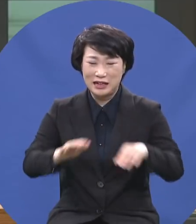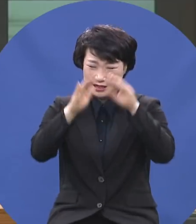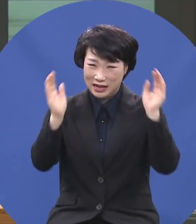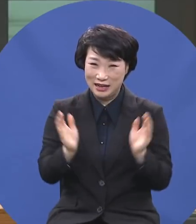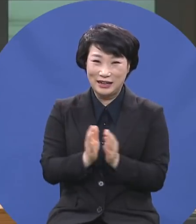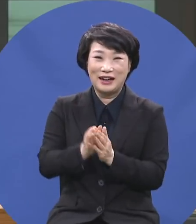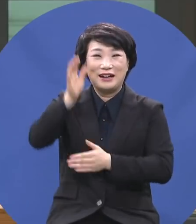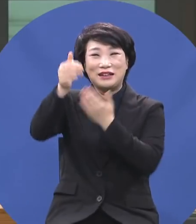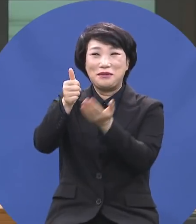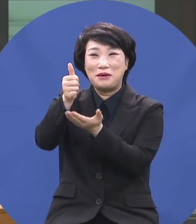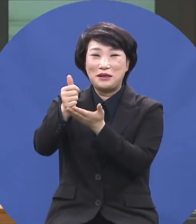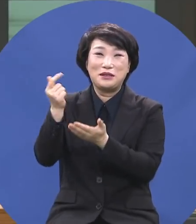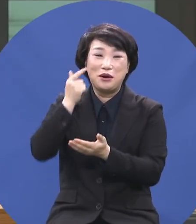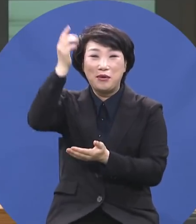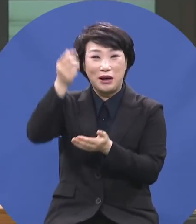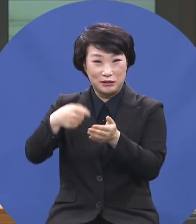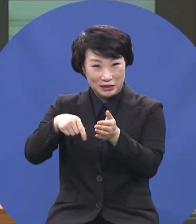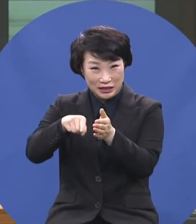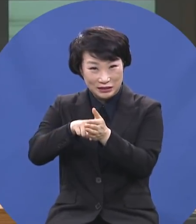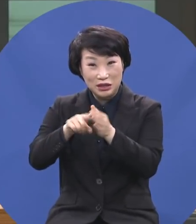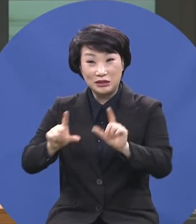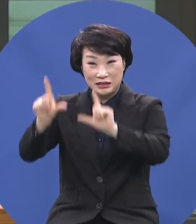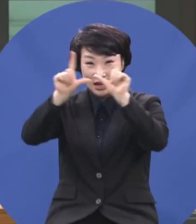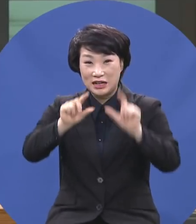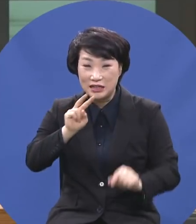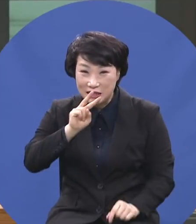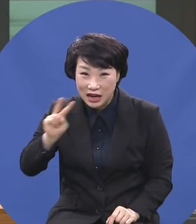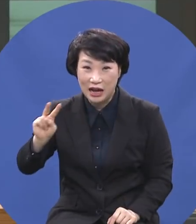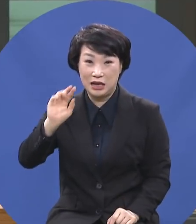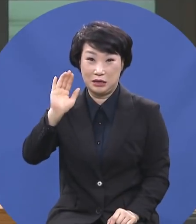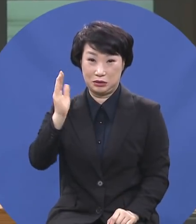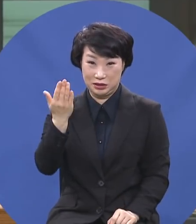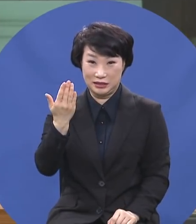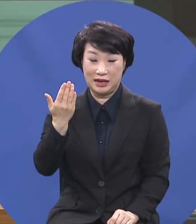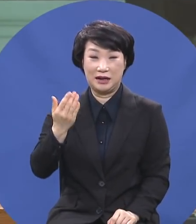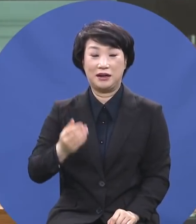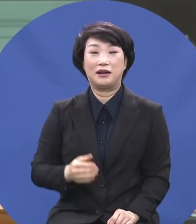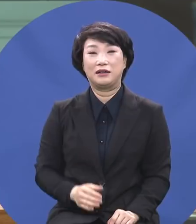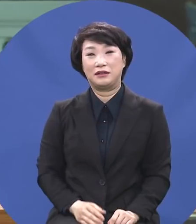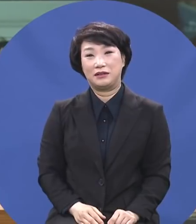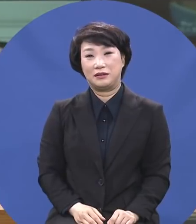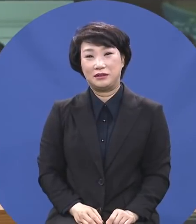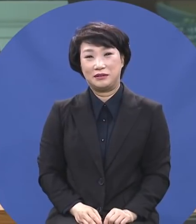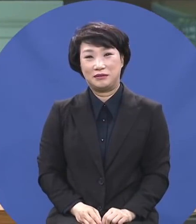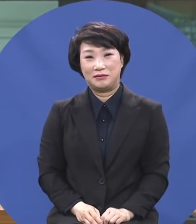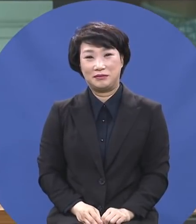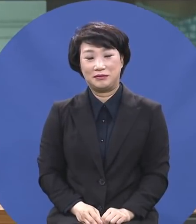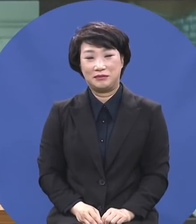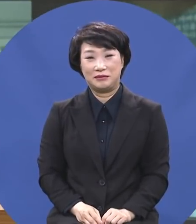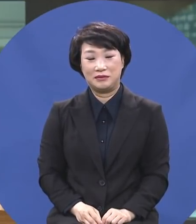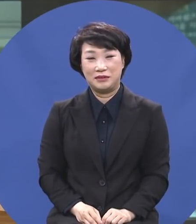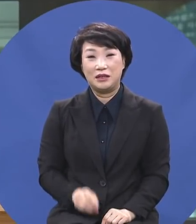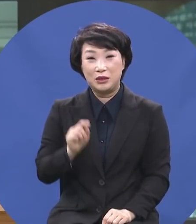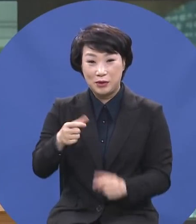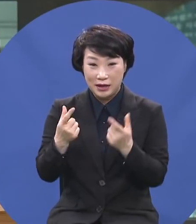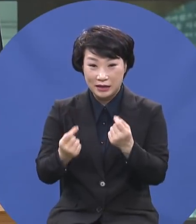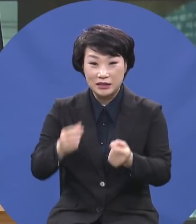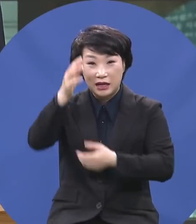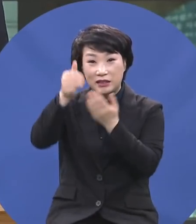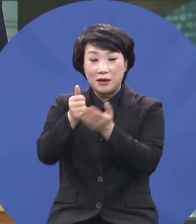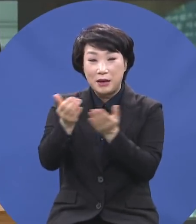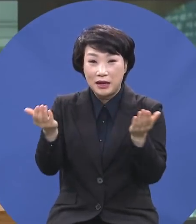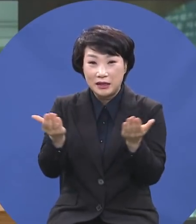서로든지 하나님 영광을 위해 살아야 할 것이니라 라고 했습니다. 하나님이 이와 같이